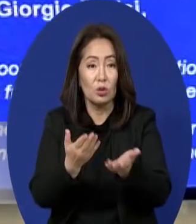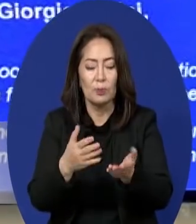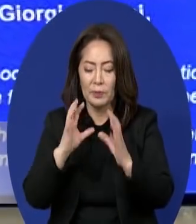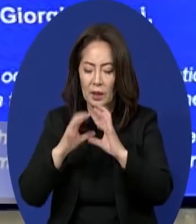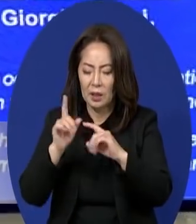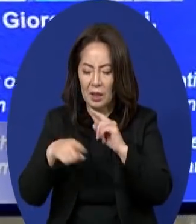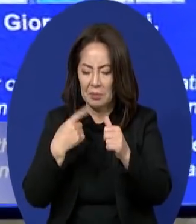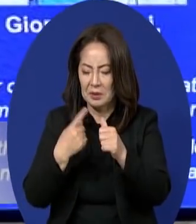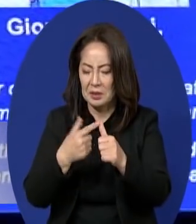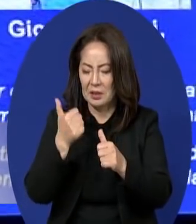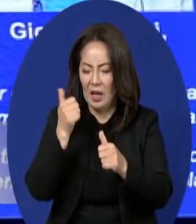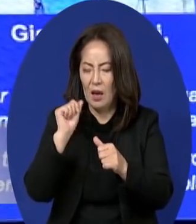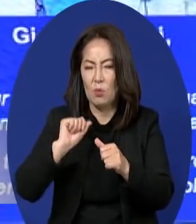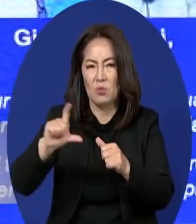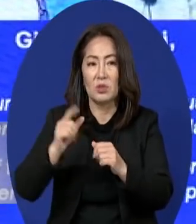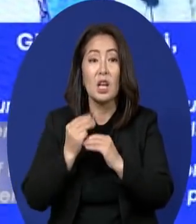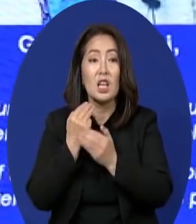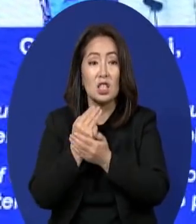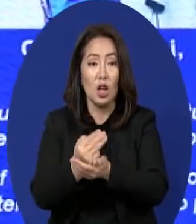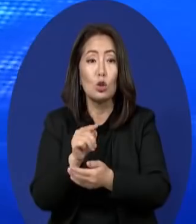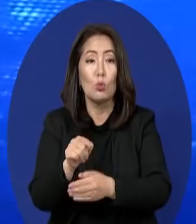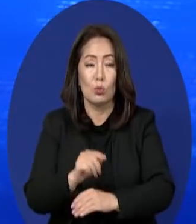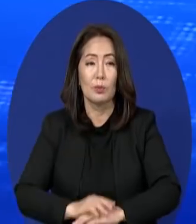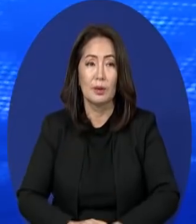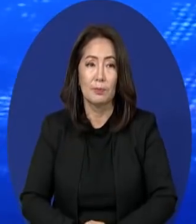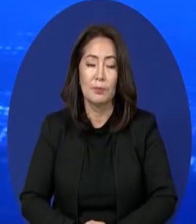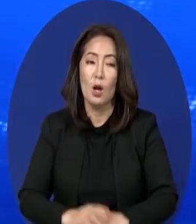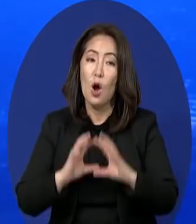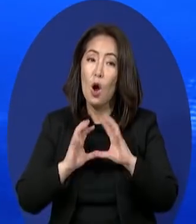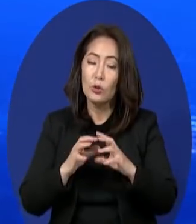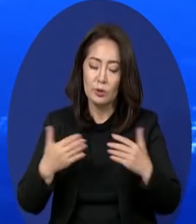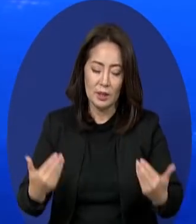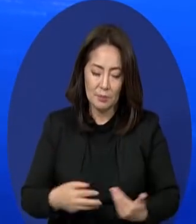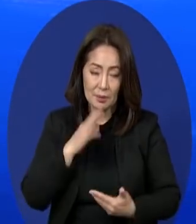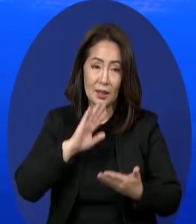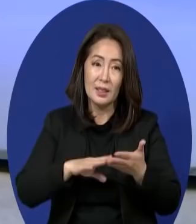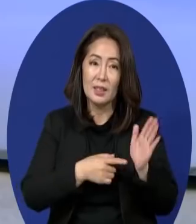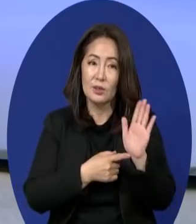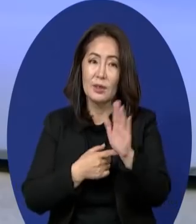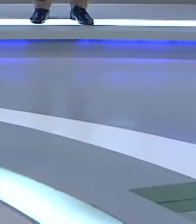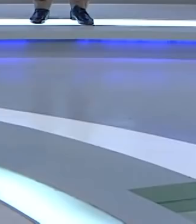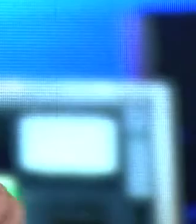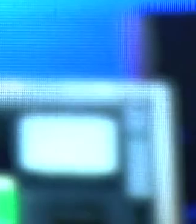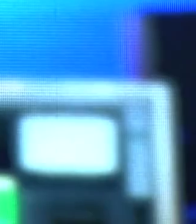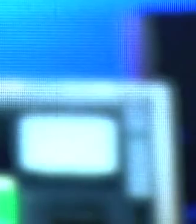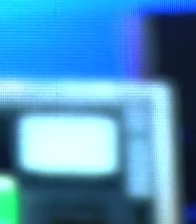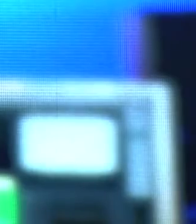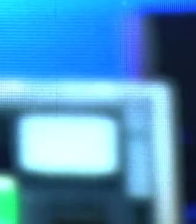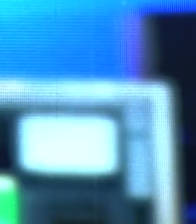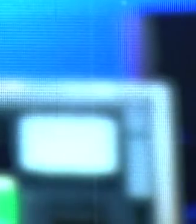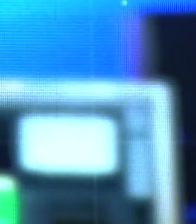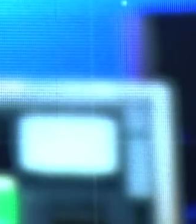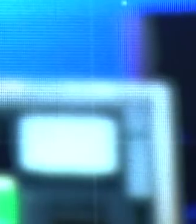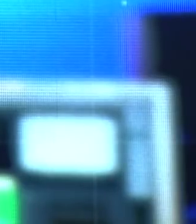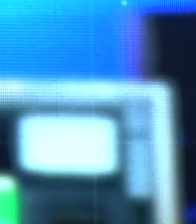хамгийн нэр хүндтэй шагналд тооцогддог юм а. Олон улсын үйл амьдралын мэдээллээс танилцууллаа. Баярлалаа. Одоо үзэгчдийн